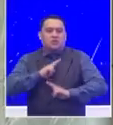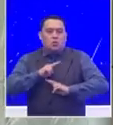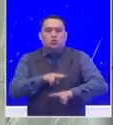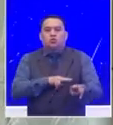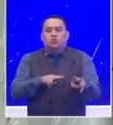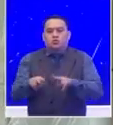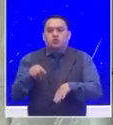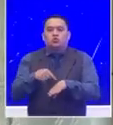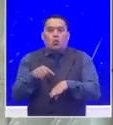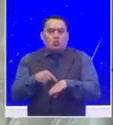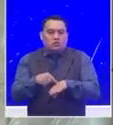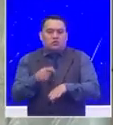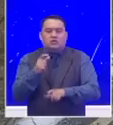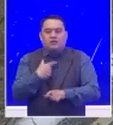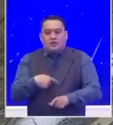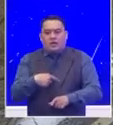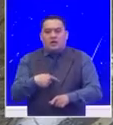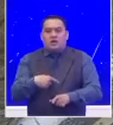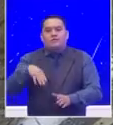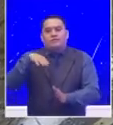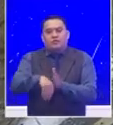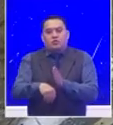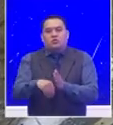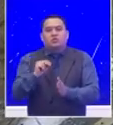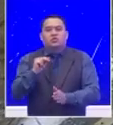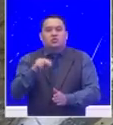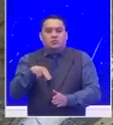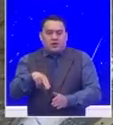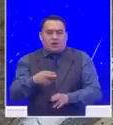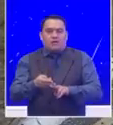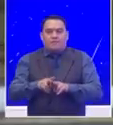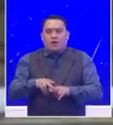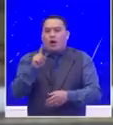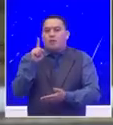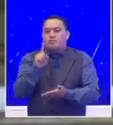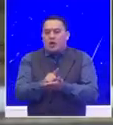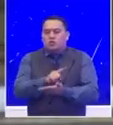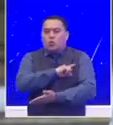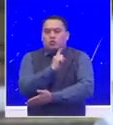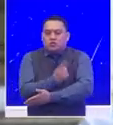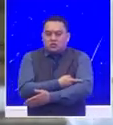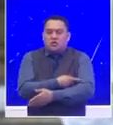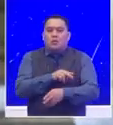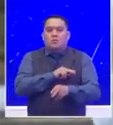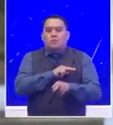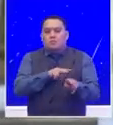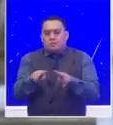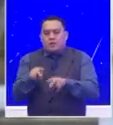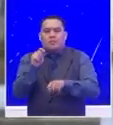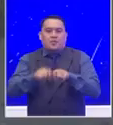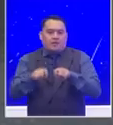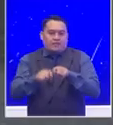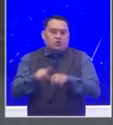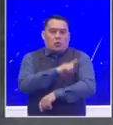следят за самочувствием своих подопечных. Введенный в стране режим чрезвычайного положения обязывает усилить профилактические меры. Помимо